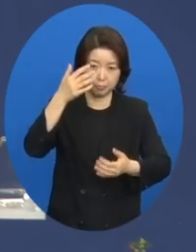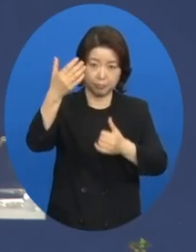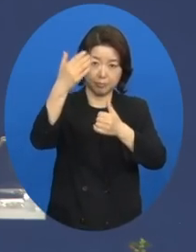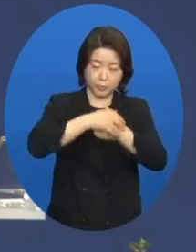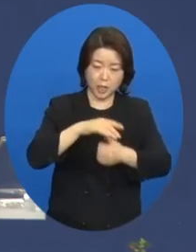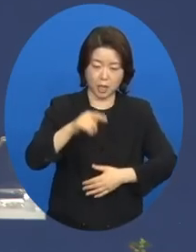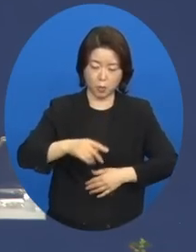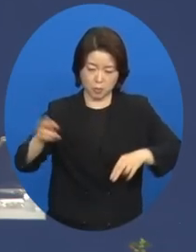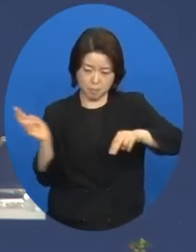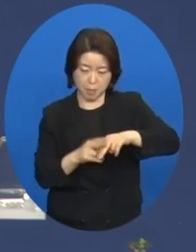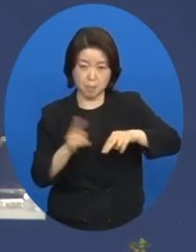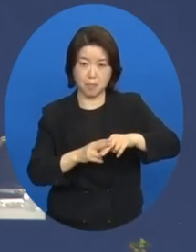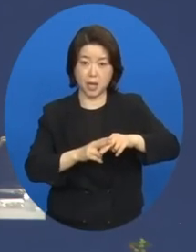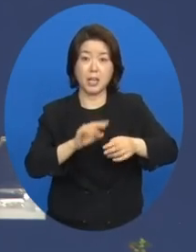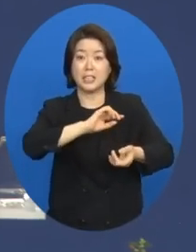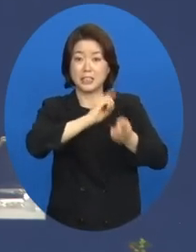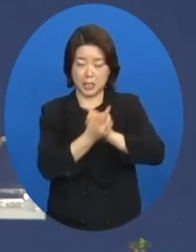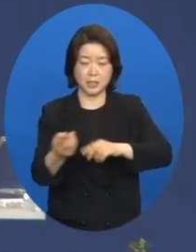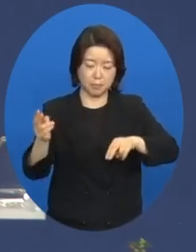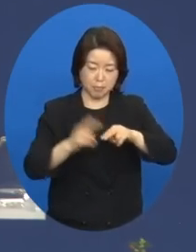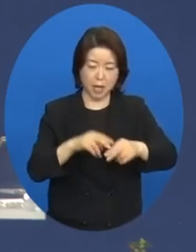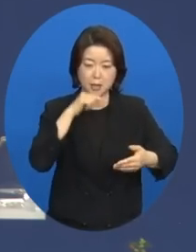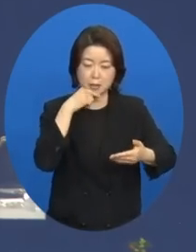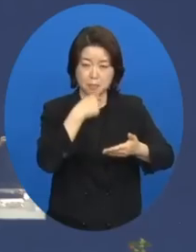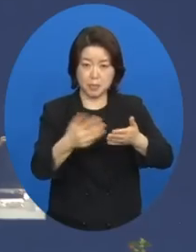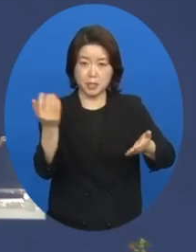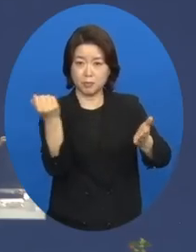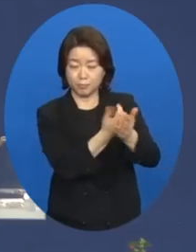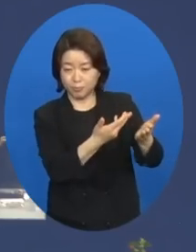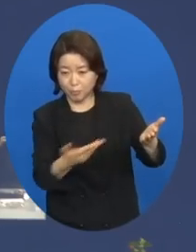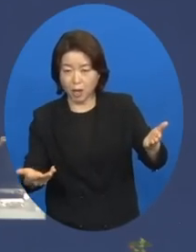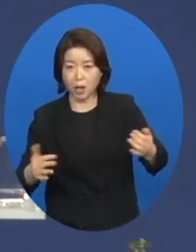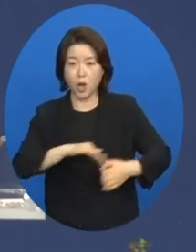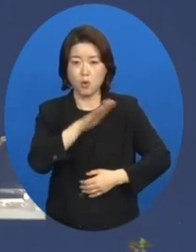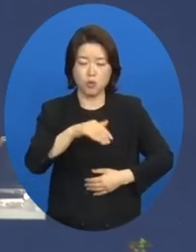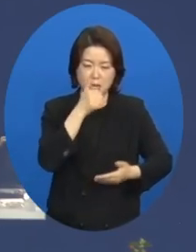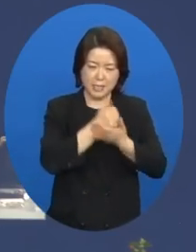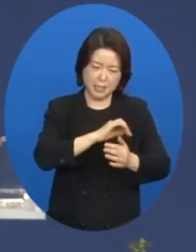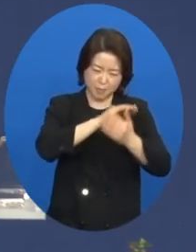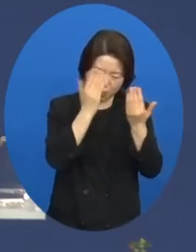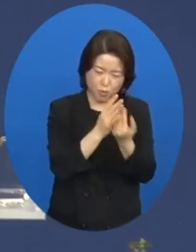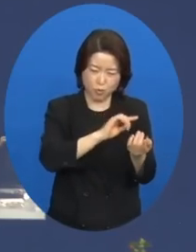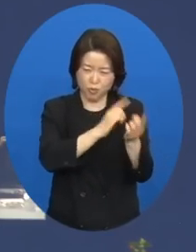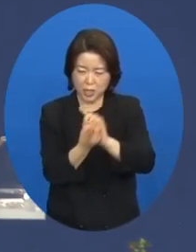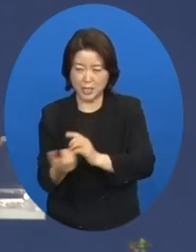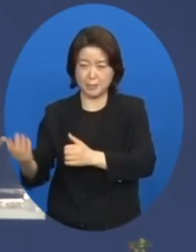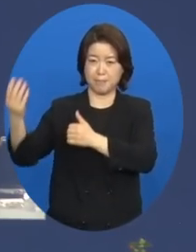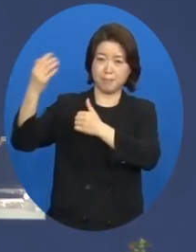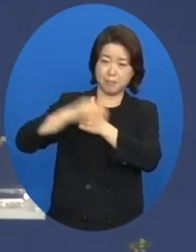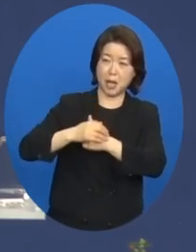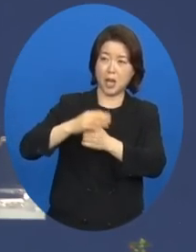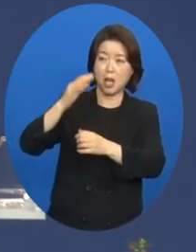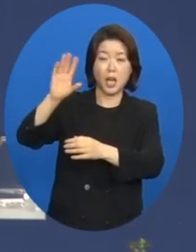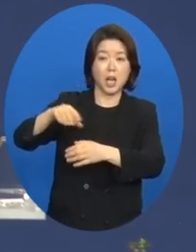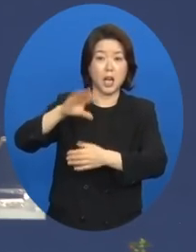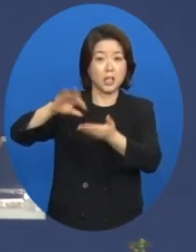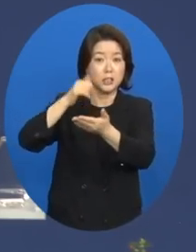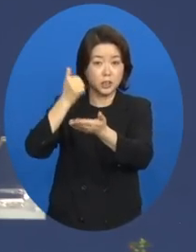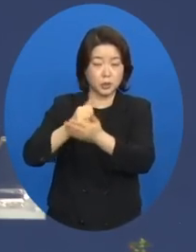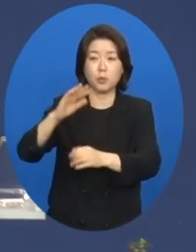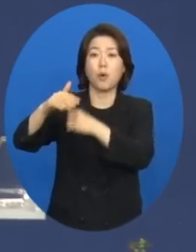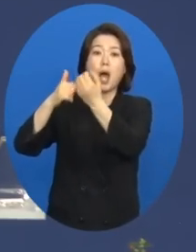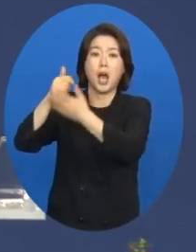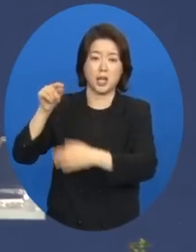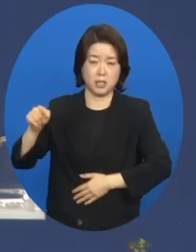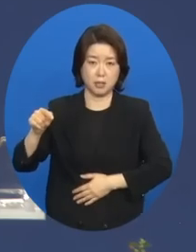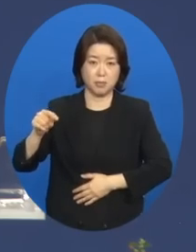채찍에 맞고 그가 피를 흘림으로 우리에 대한 모든 속죄를 다 이루신 그리스도였고 하나님이셨다. 이게 성경 신약